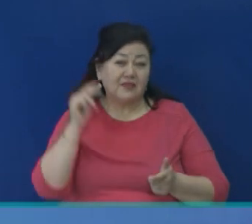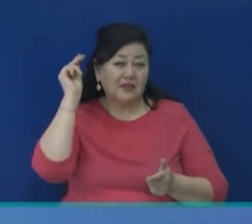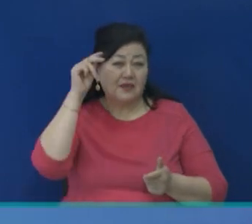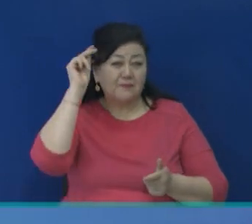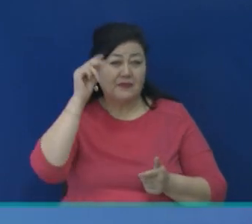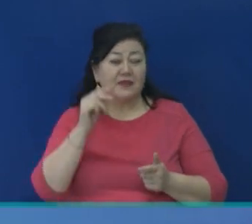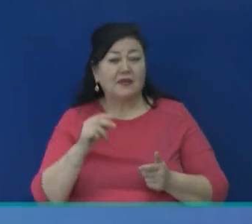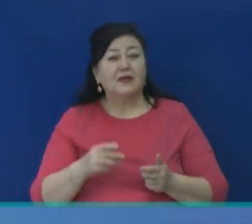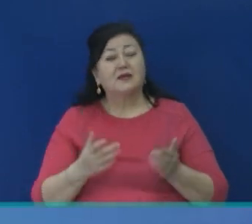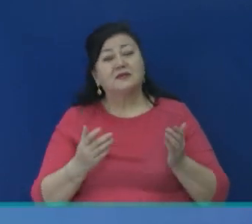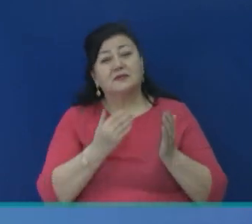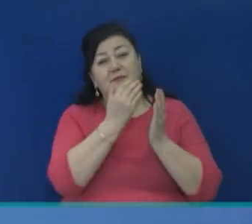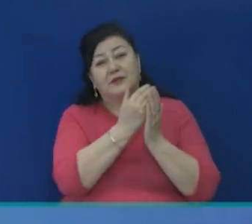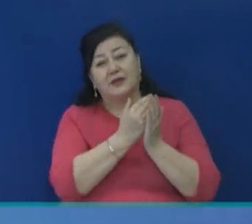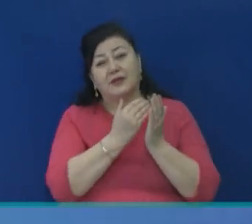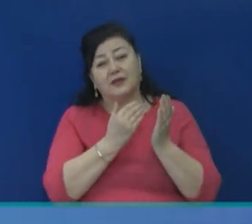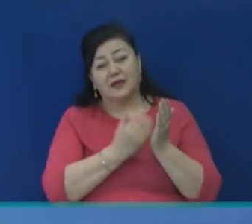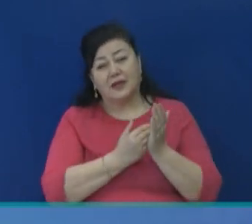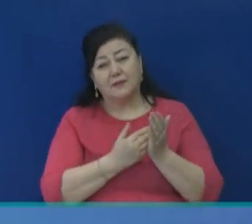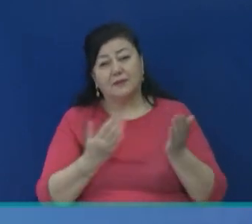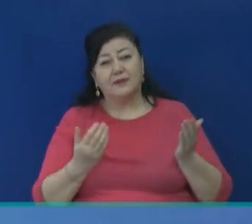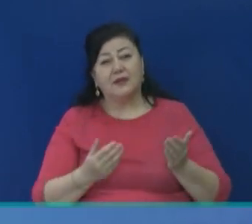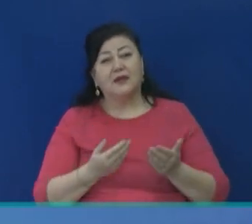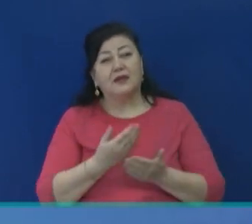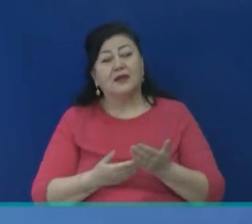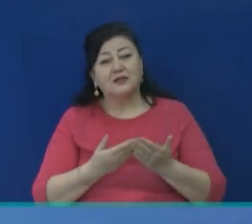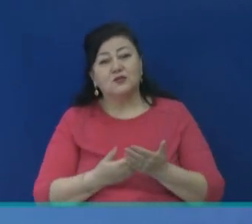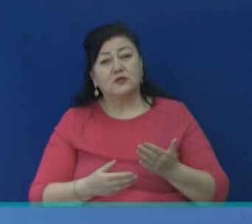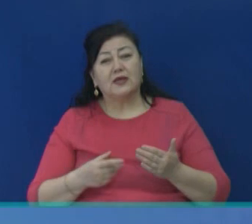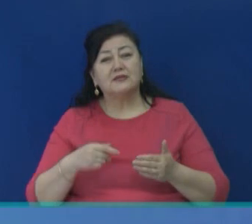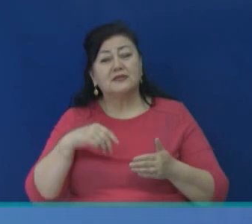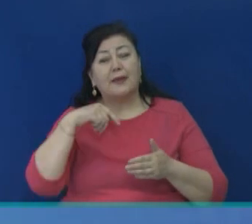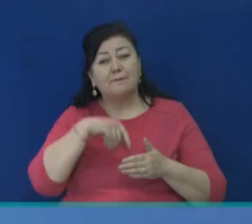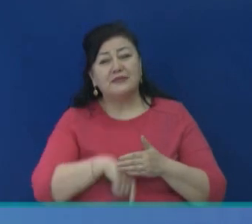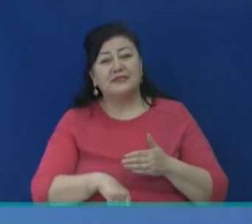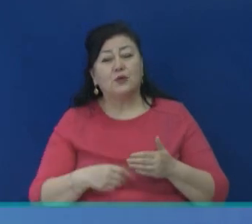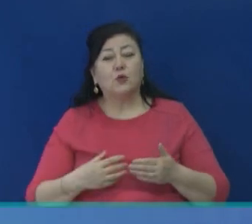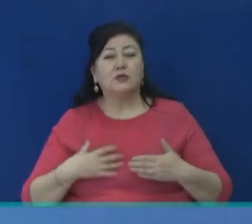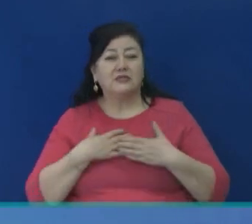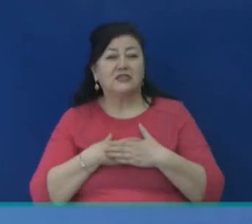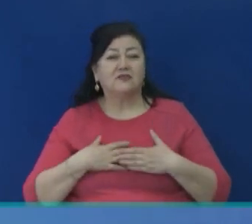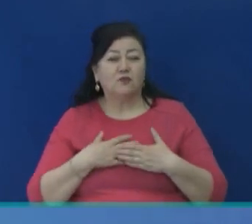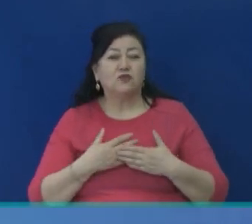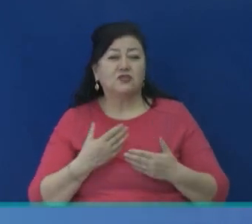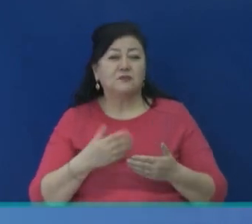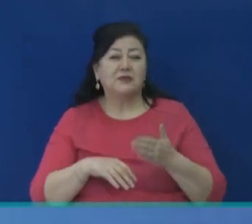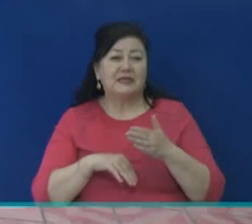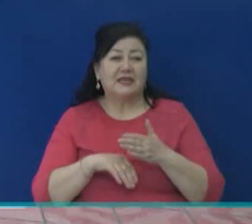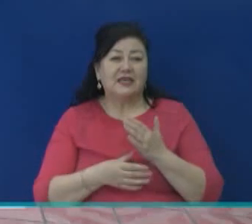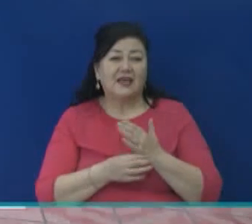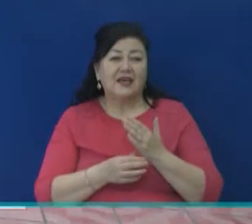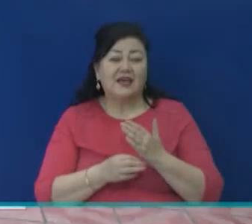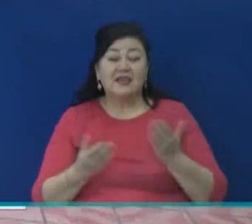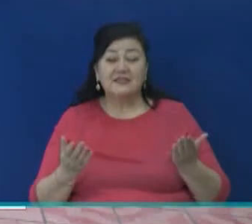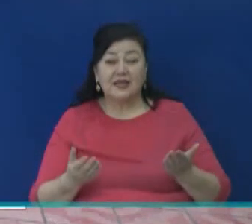образовательными программами Алихан баки Хан университете также консультация психологов по преодолению тревожности перед енте